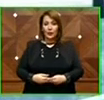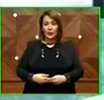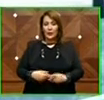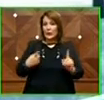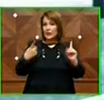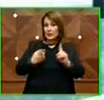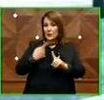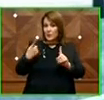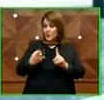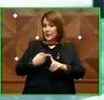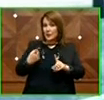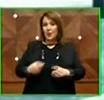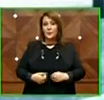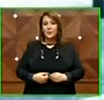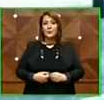يعني